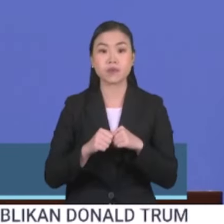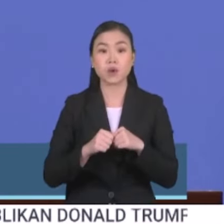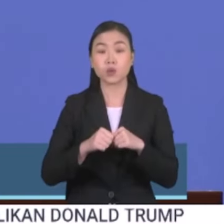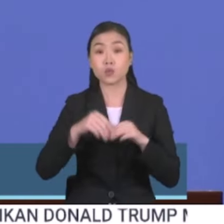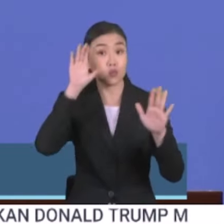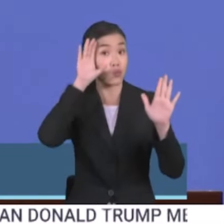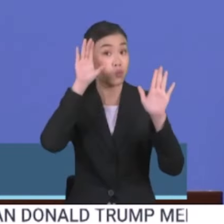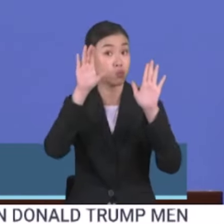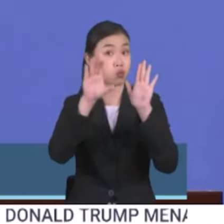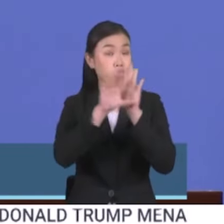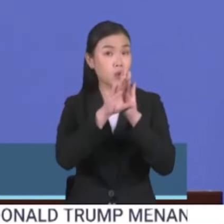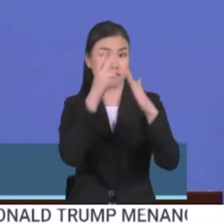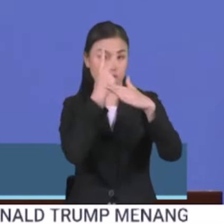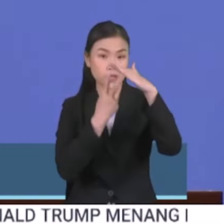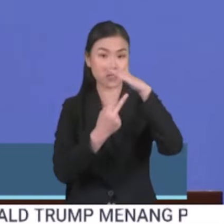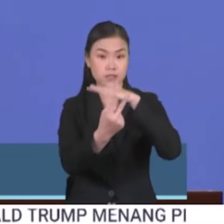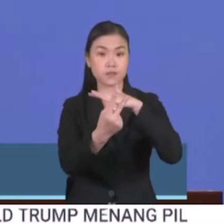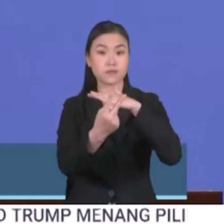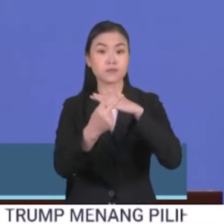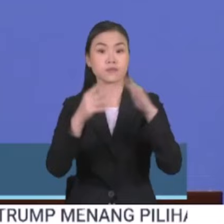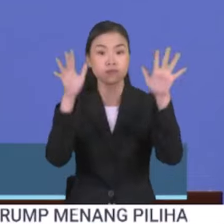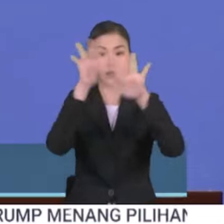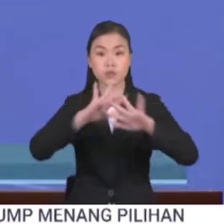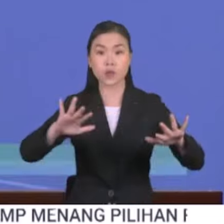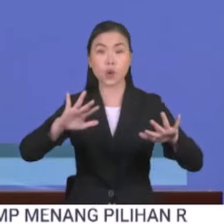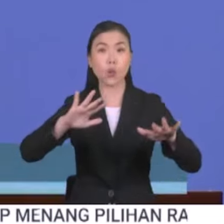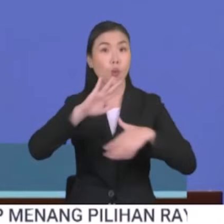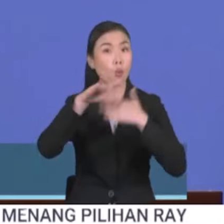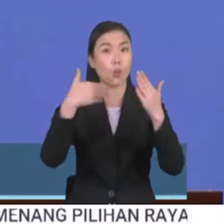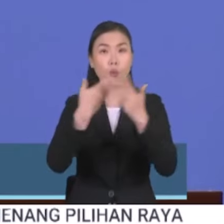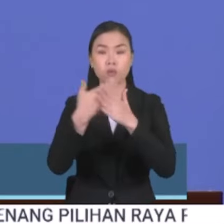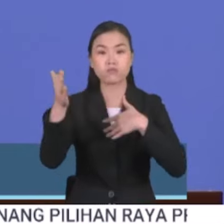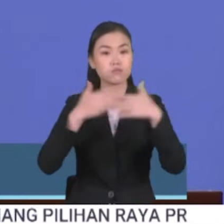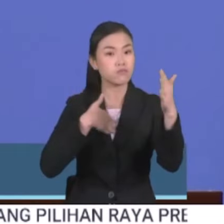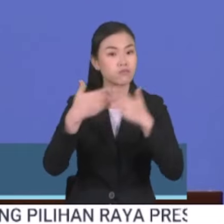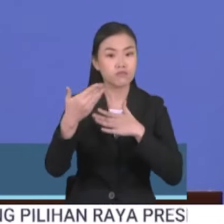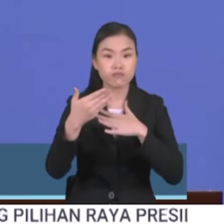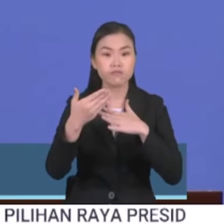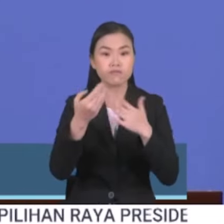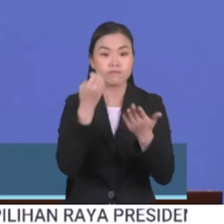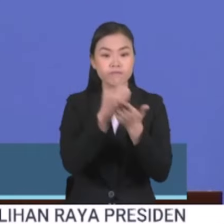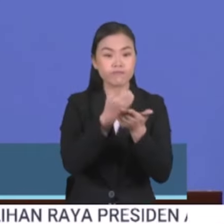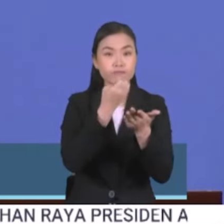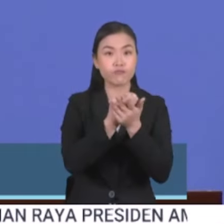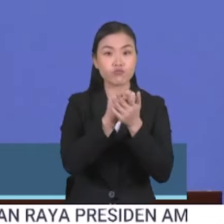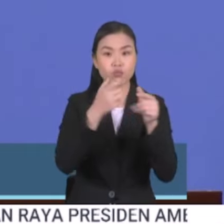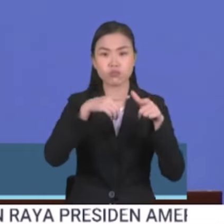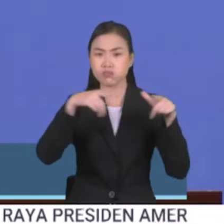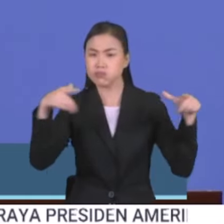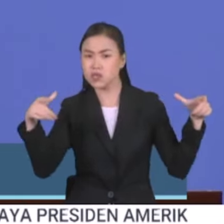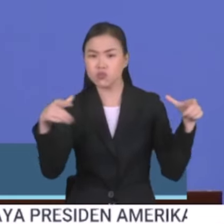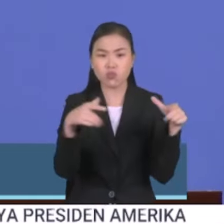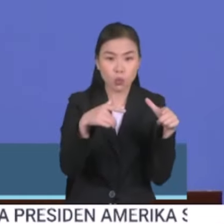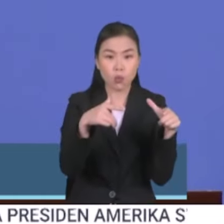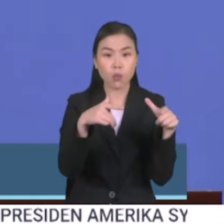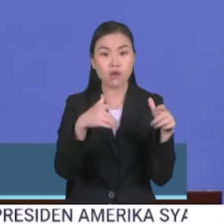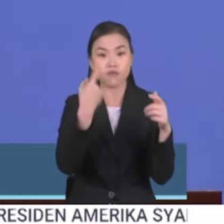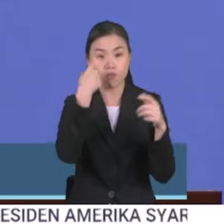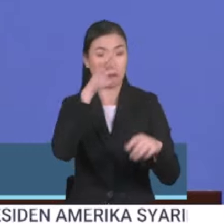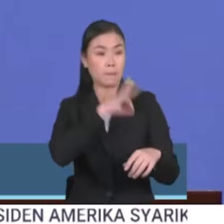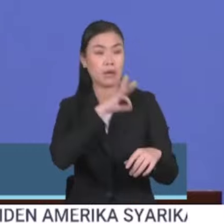of ASEAN where all members, regardless of size or economic capacity, benefit from growth